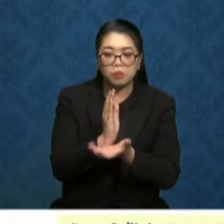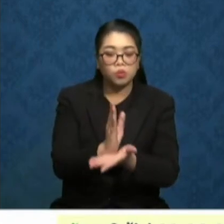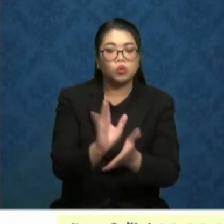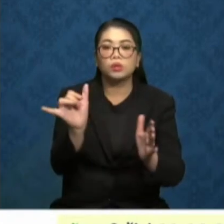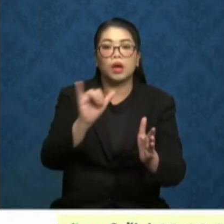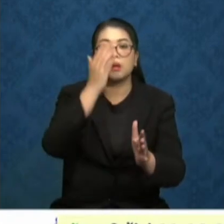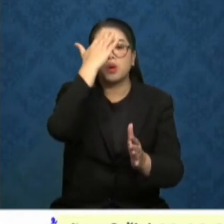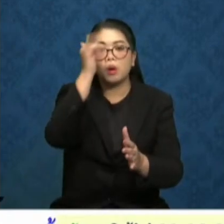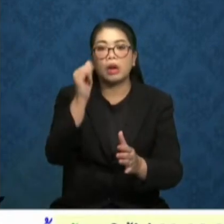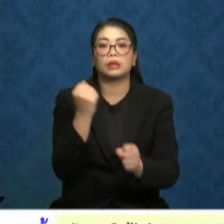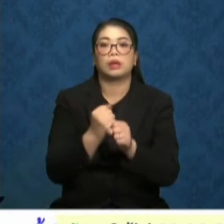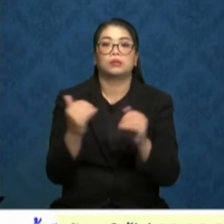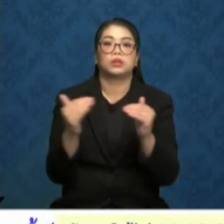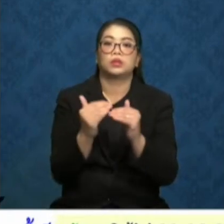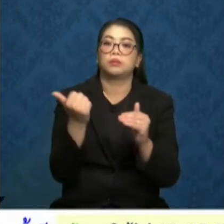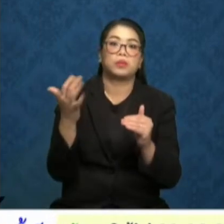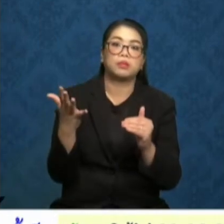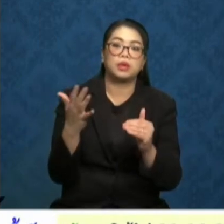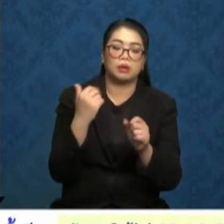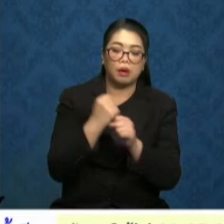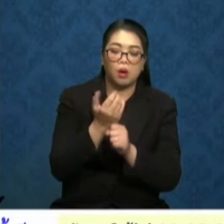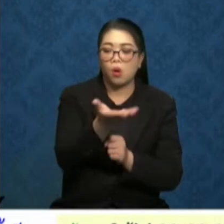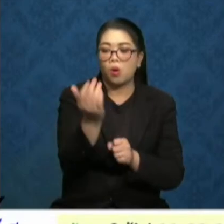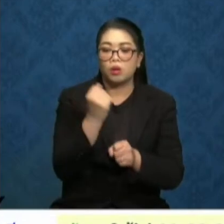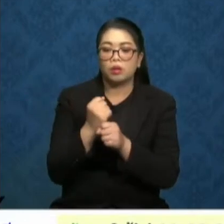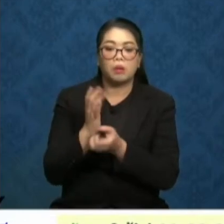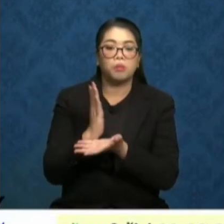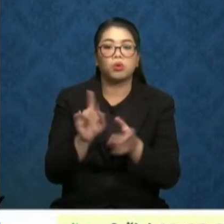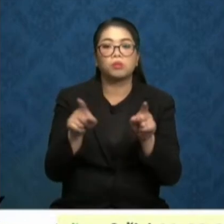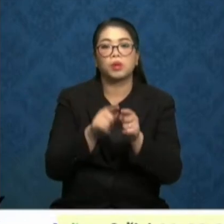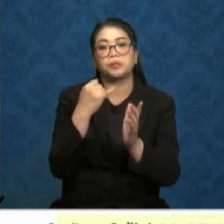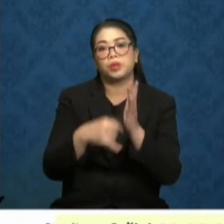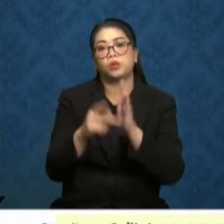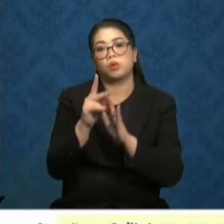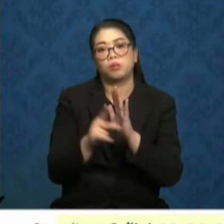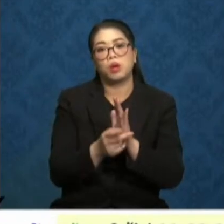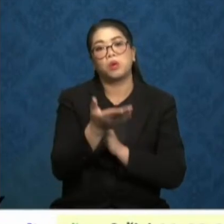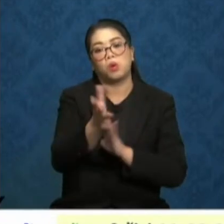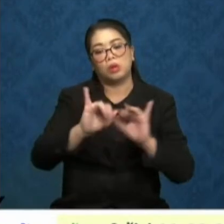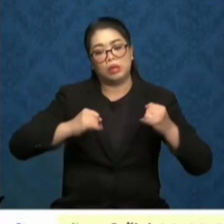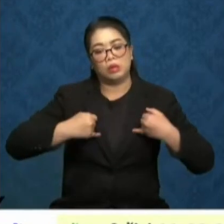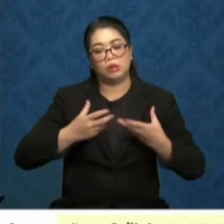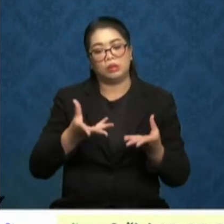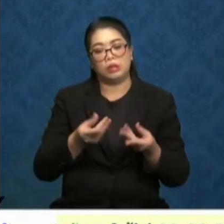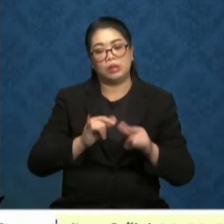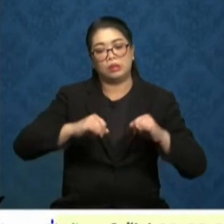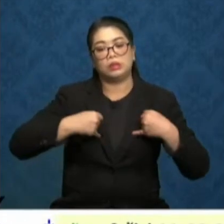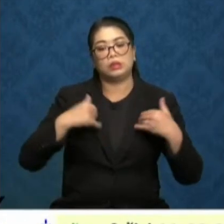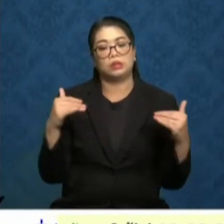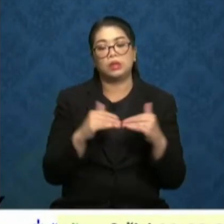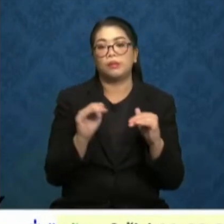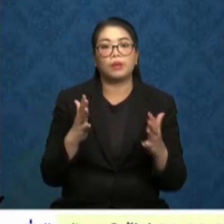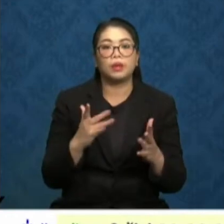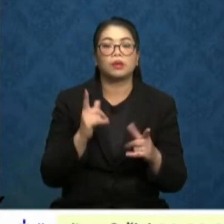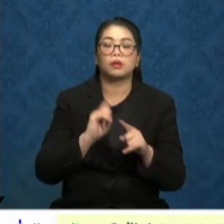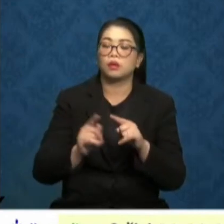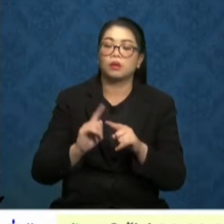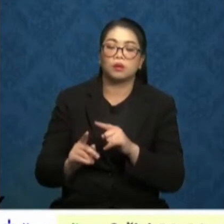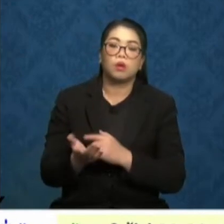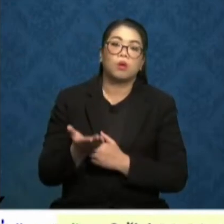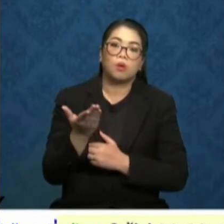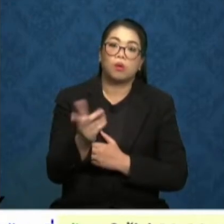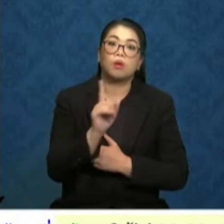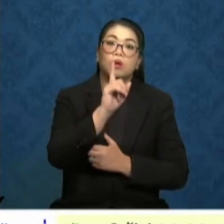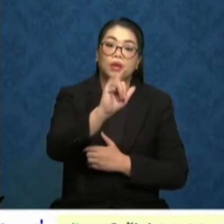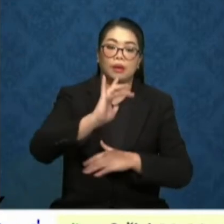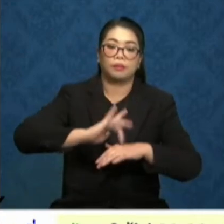วันนี้ก็อยากจะฝากถามกับไปอย่างท่าน รัธรมตีวาการกระสวงทัพยากร ธรชาติ